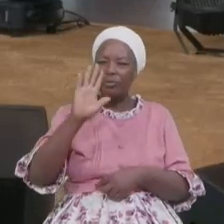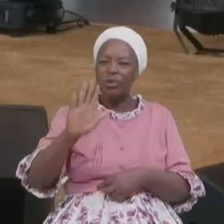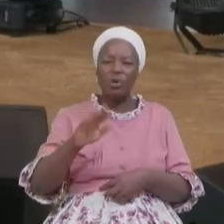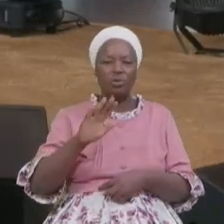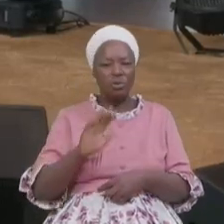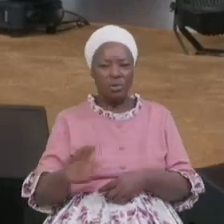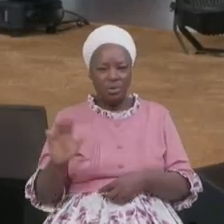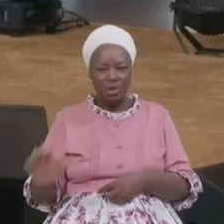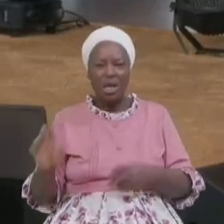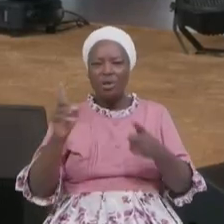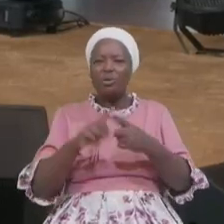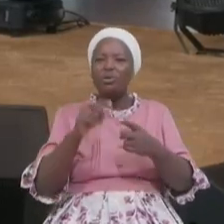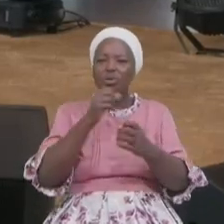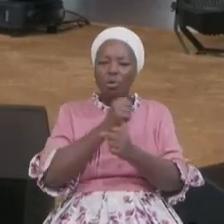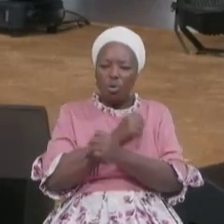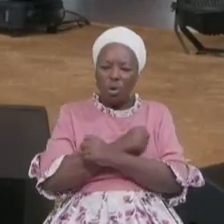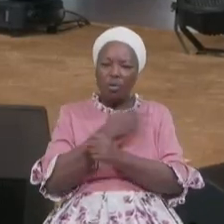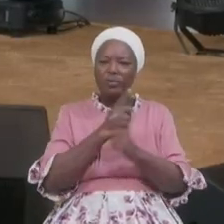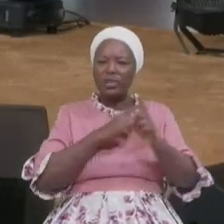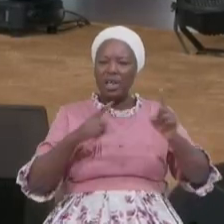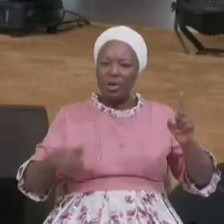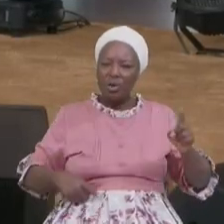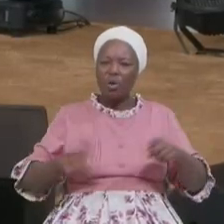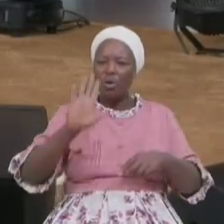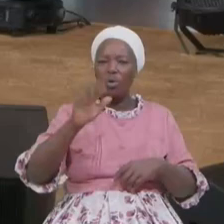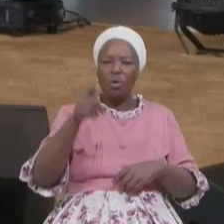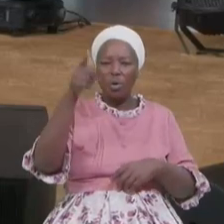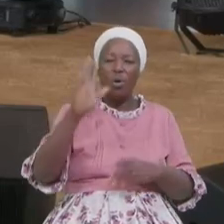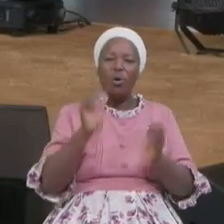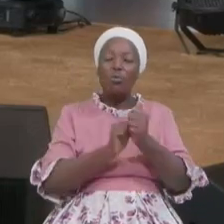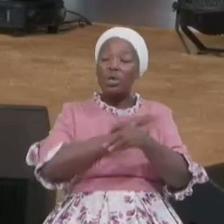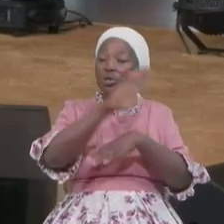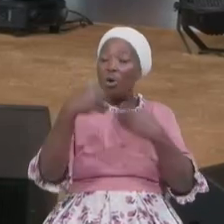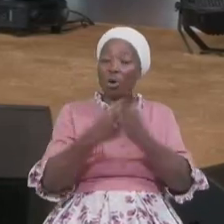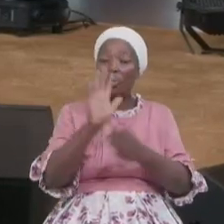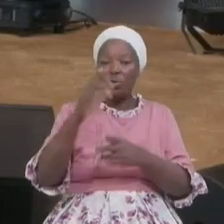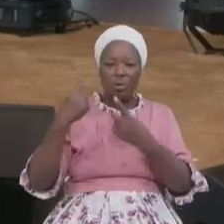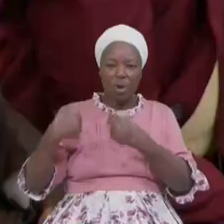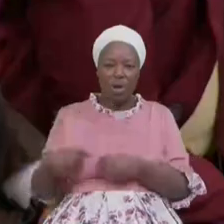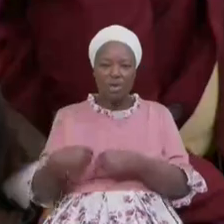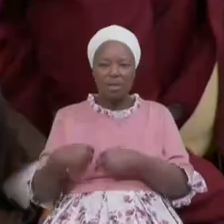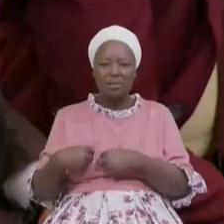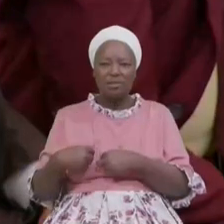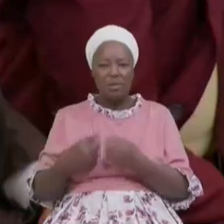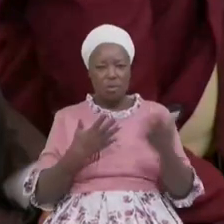tu aimeras l'Éternel ton Dieu de tout ton cœur. Et attendez,